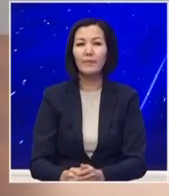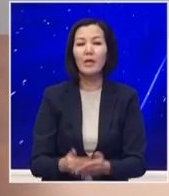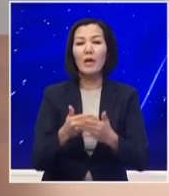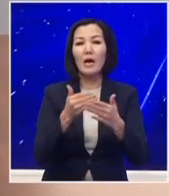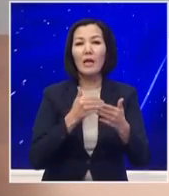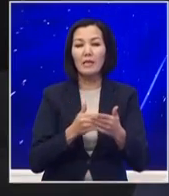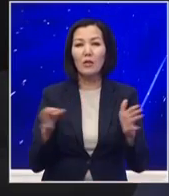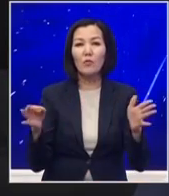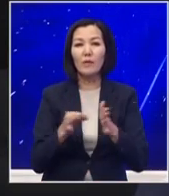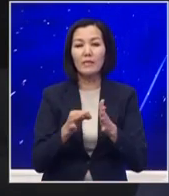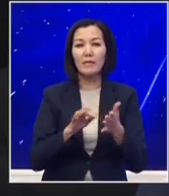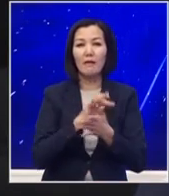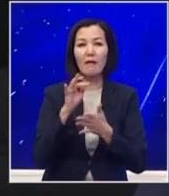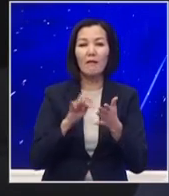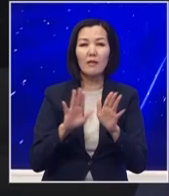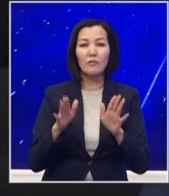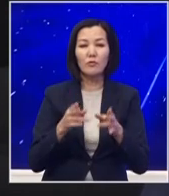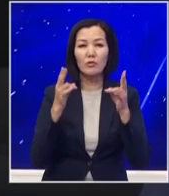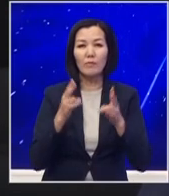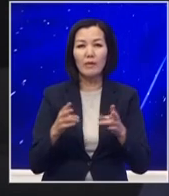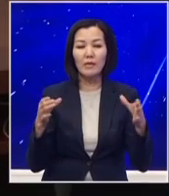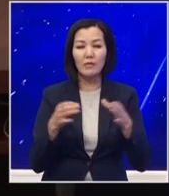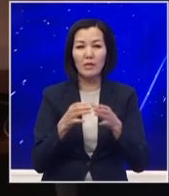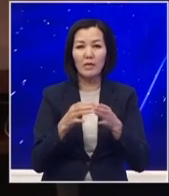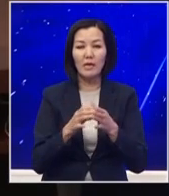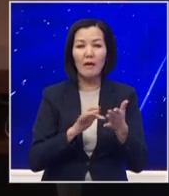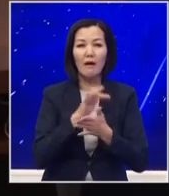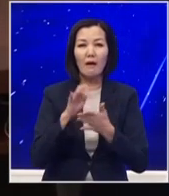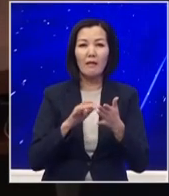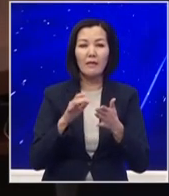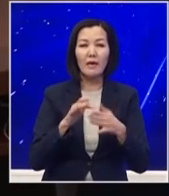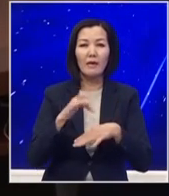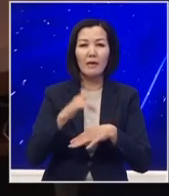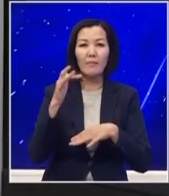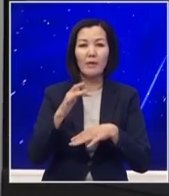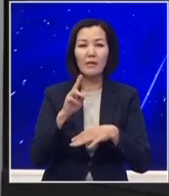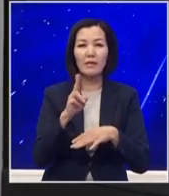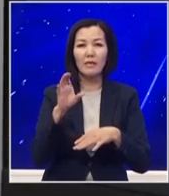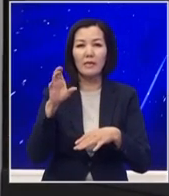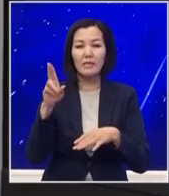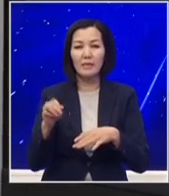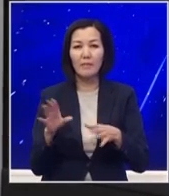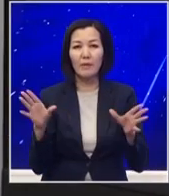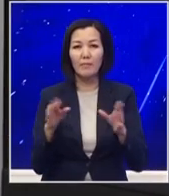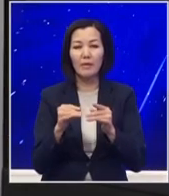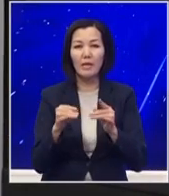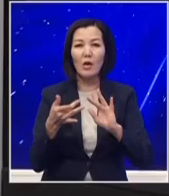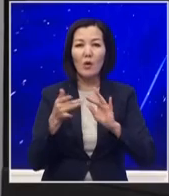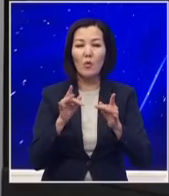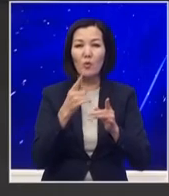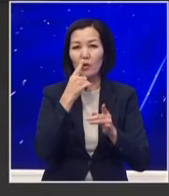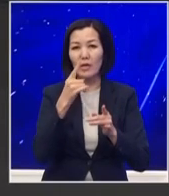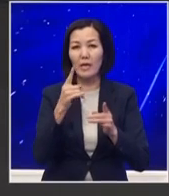алу мақсатында қалалық төтенше жағдайлар басқармасы мамандары шаһардағы пәтер иелері кооперативі төрағаларымен онлайн сұхбат